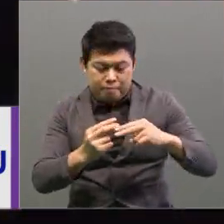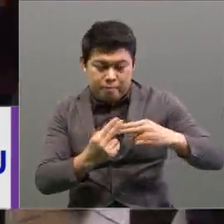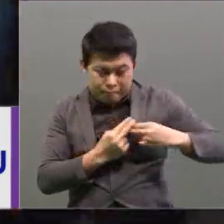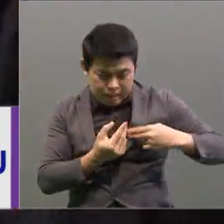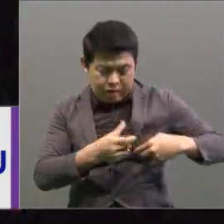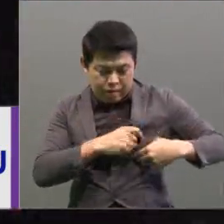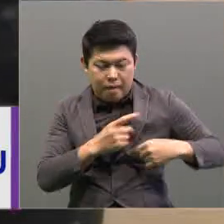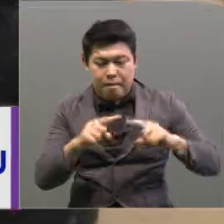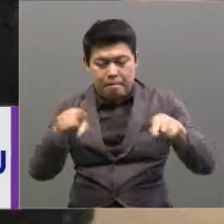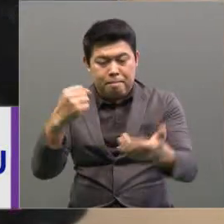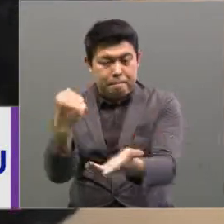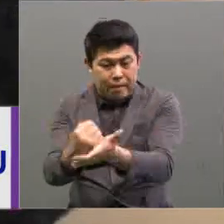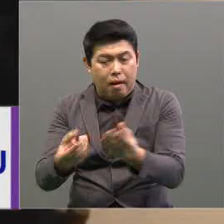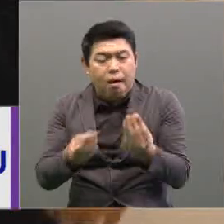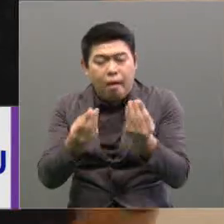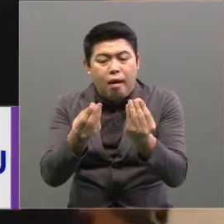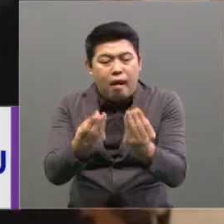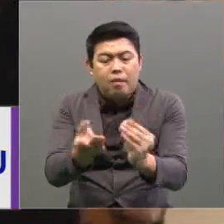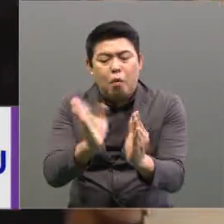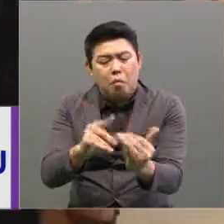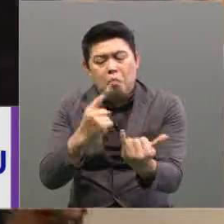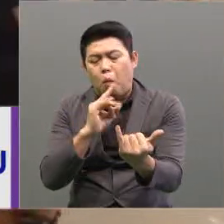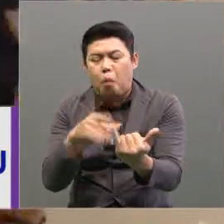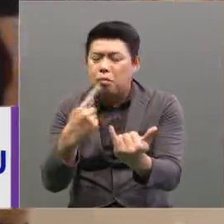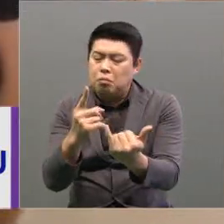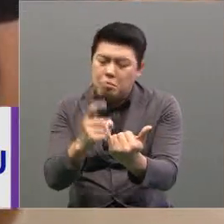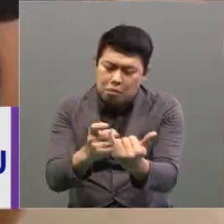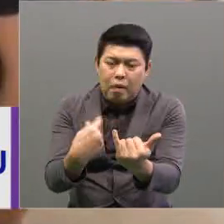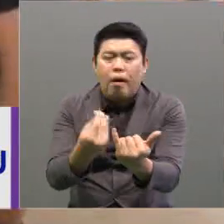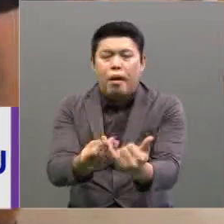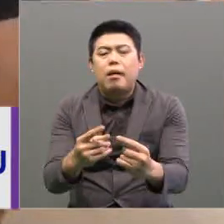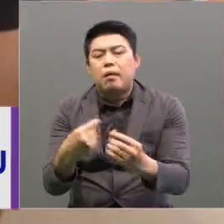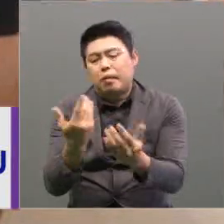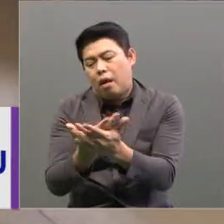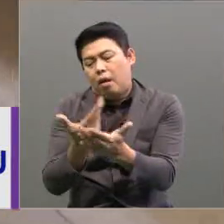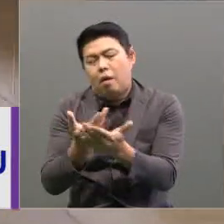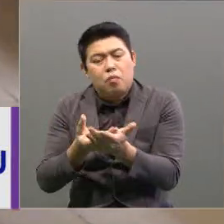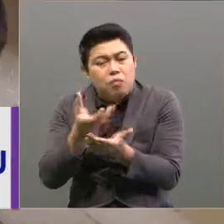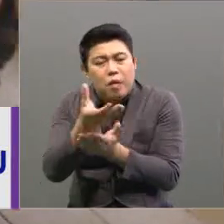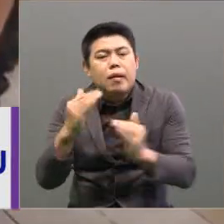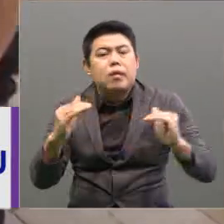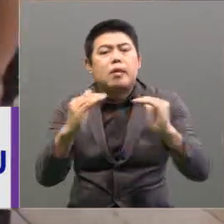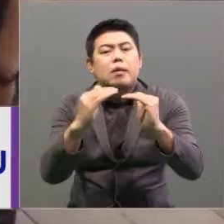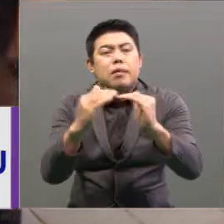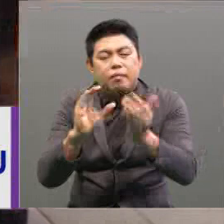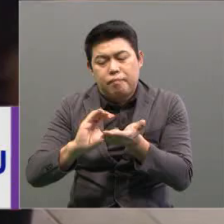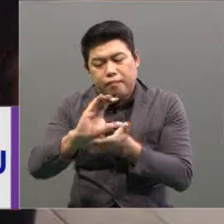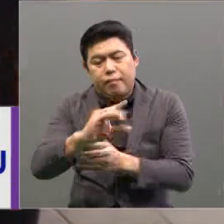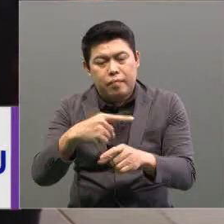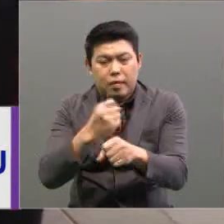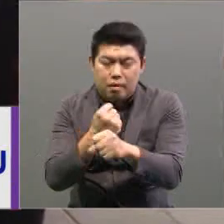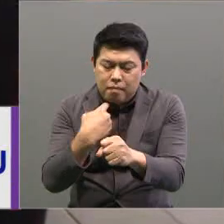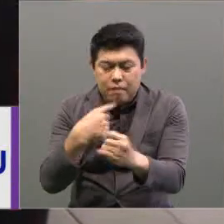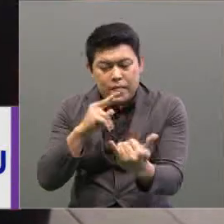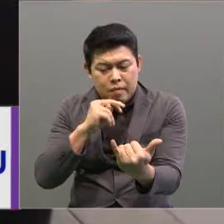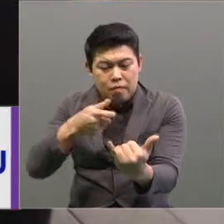จันและใบประกาศยกย่องเชิดชูเกียรติแก่วีรชนผู้กล้าที่เสียสละตลอดจนมอบเงินช่วยเหลือตามสิทธิที่ได้รับก่อนเข้าสู่พิ